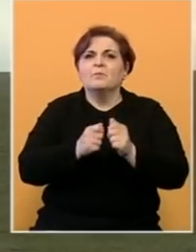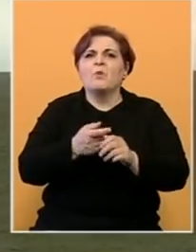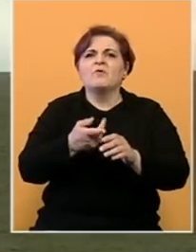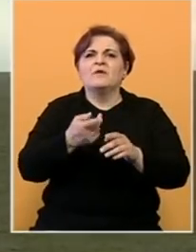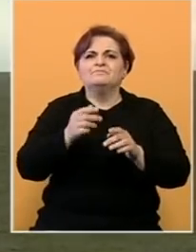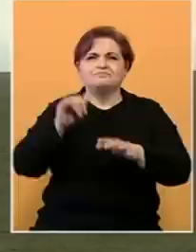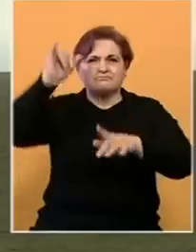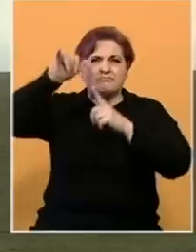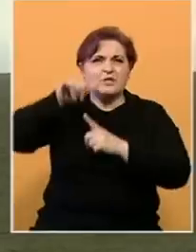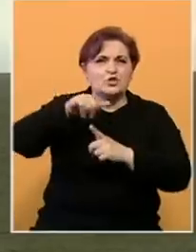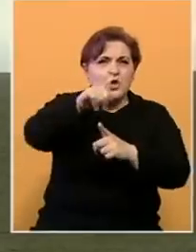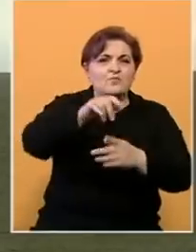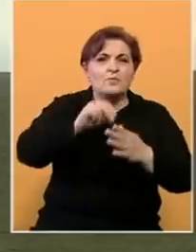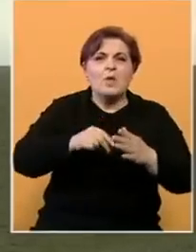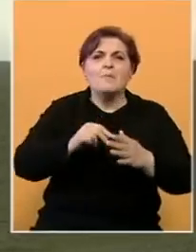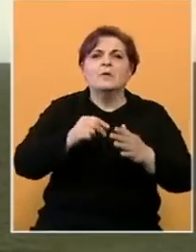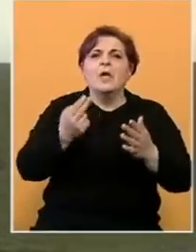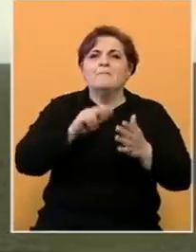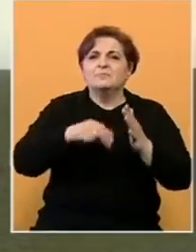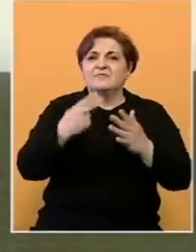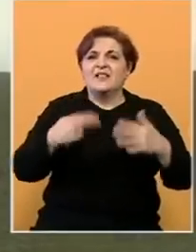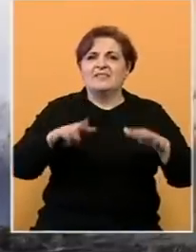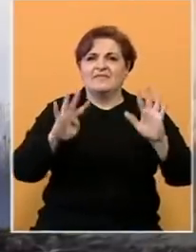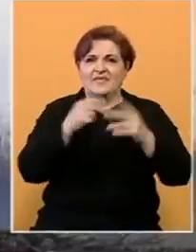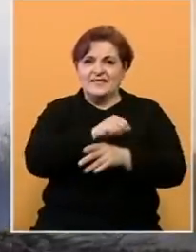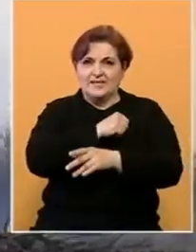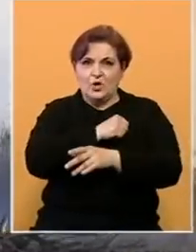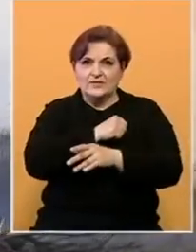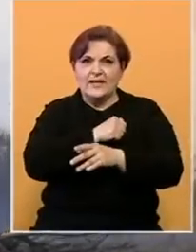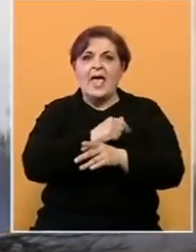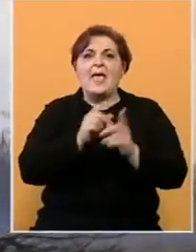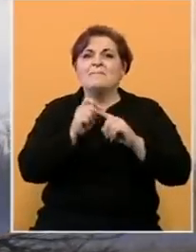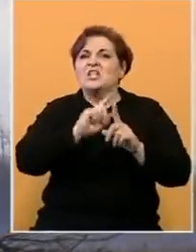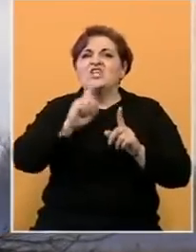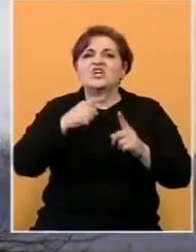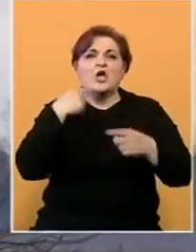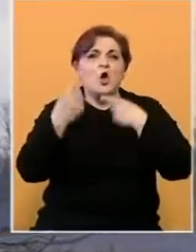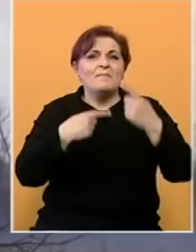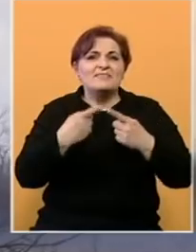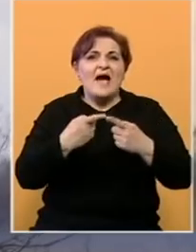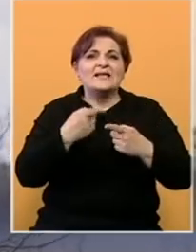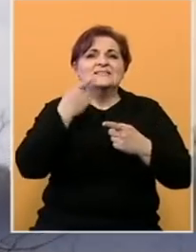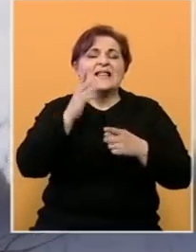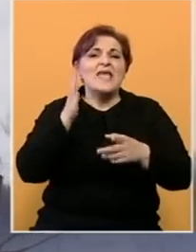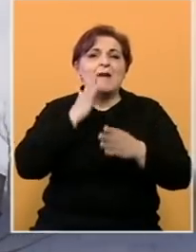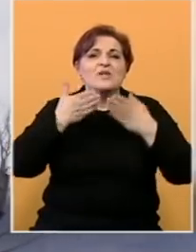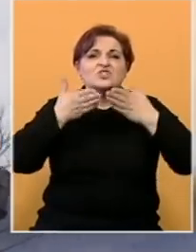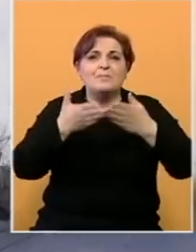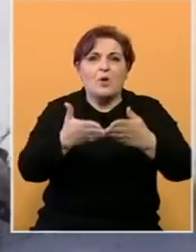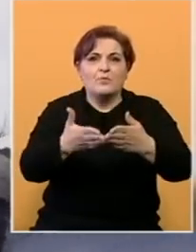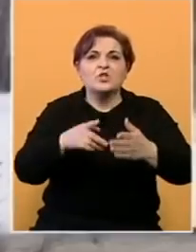2019. godine. Pentagon nije želio komentirati slanje američkih brodova, navodeći samo da se radi o rutinskom